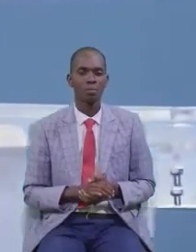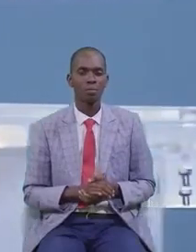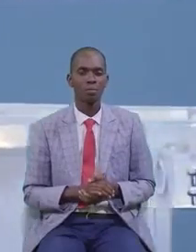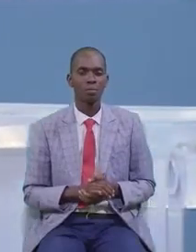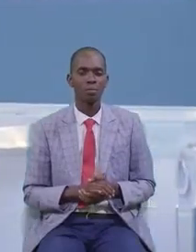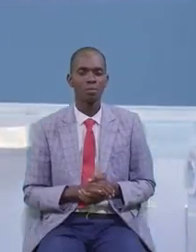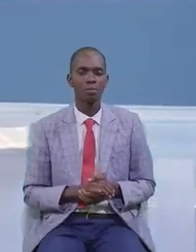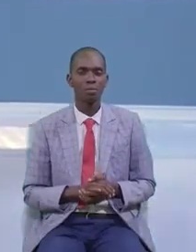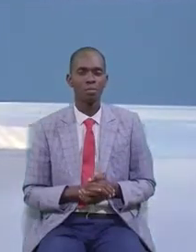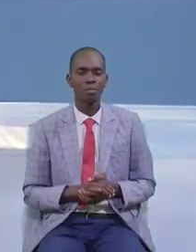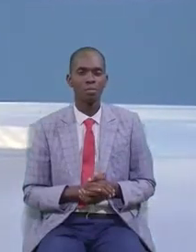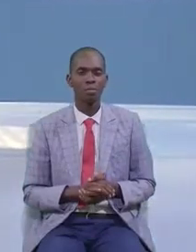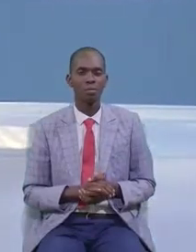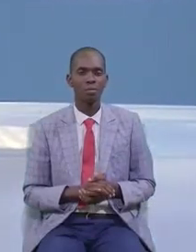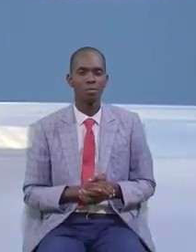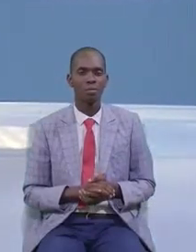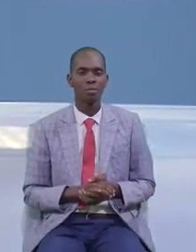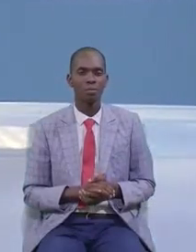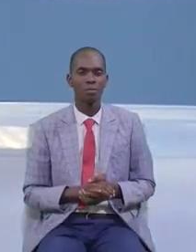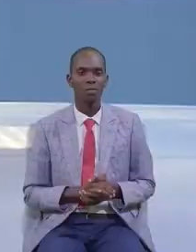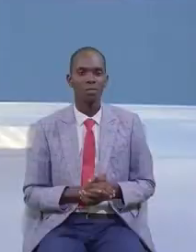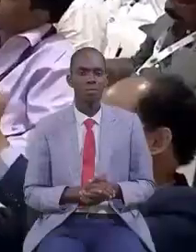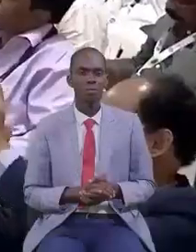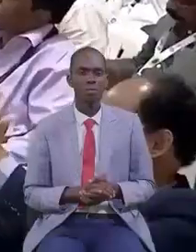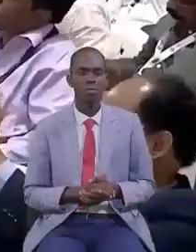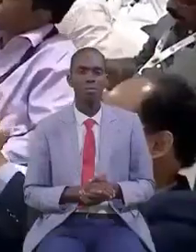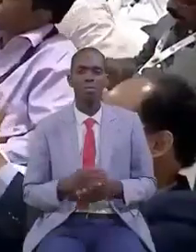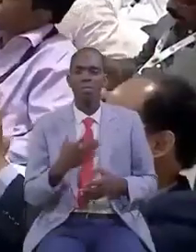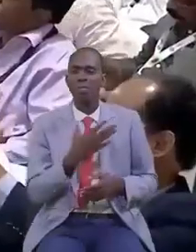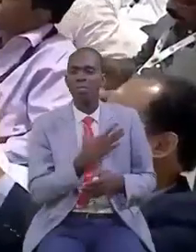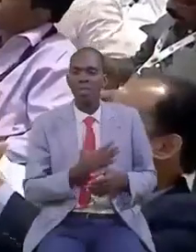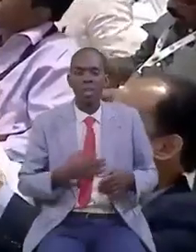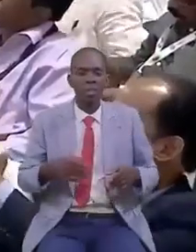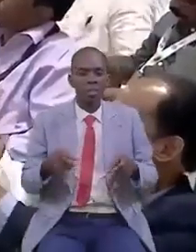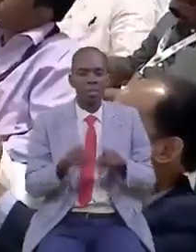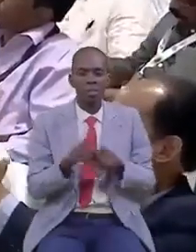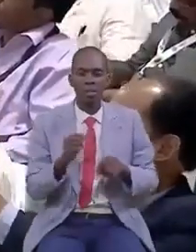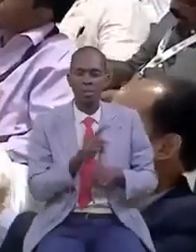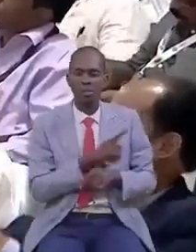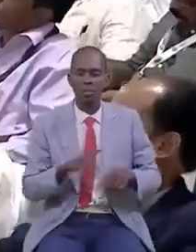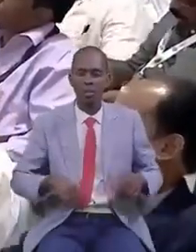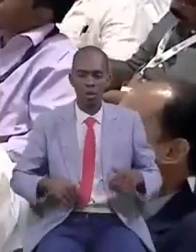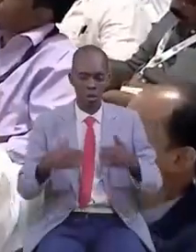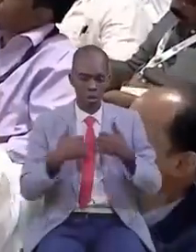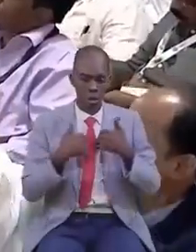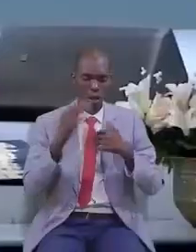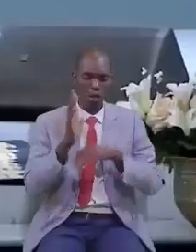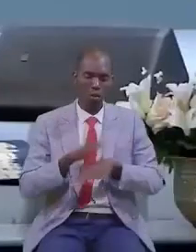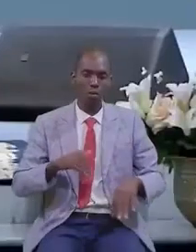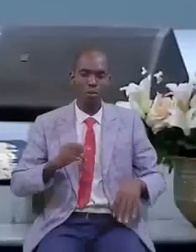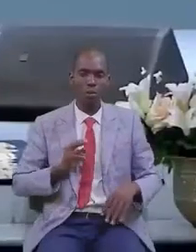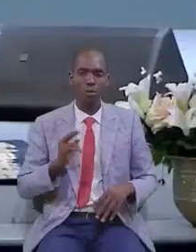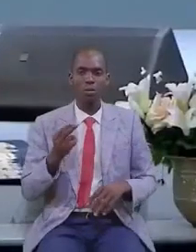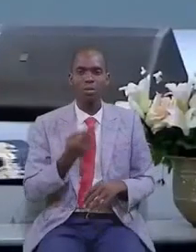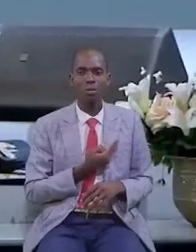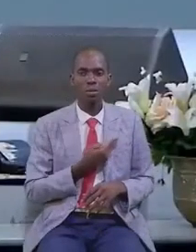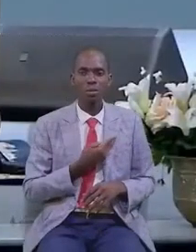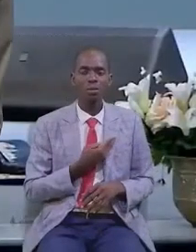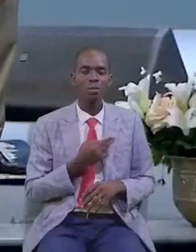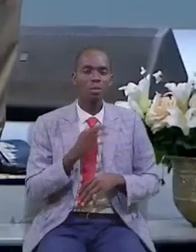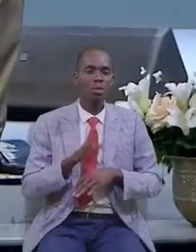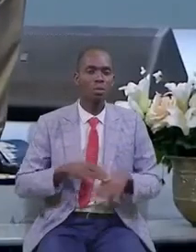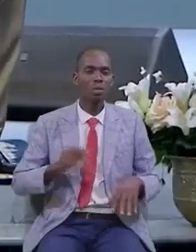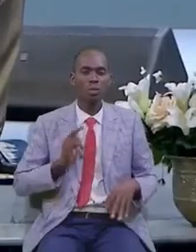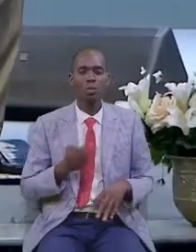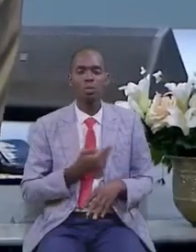ఉంచబడ్డాయి. పరిశుద్ధుడైన దేవునికి స్తోత్రములు చెల్లించుదా. And as the Lord has called us, ప్రభు మనలను పిలిచి ఉండగా, he called us to